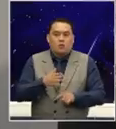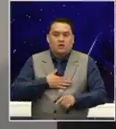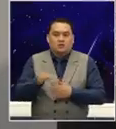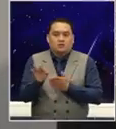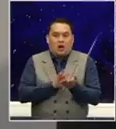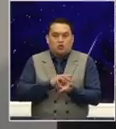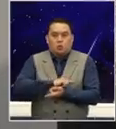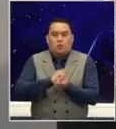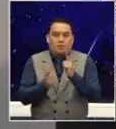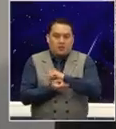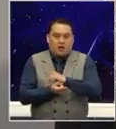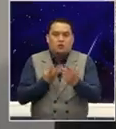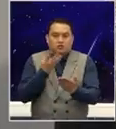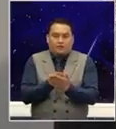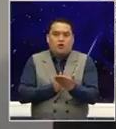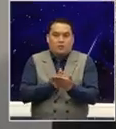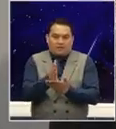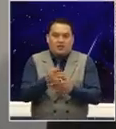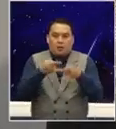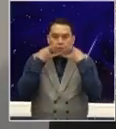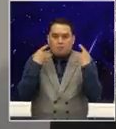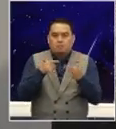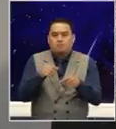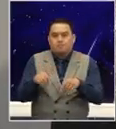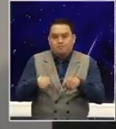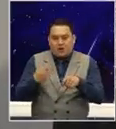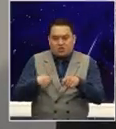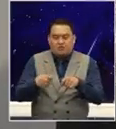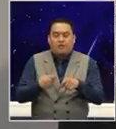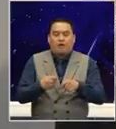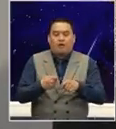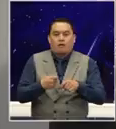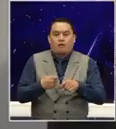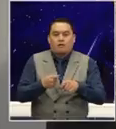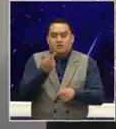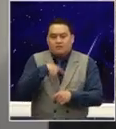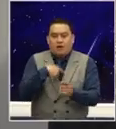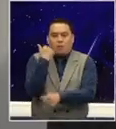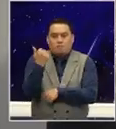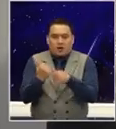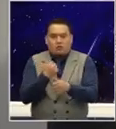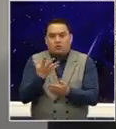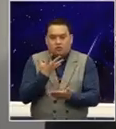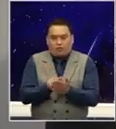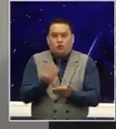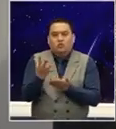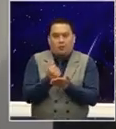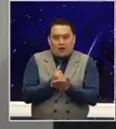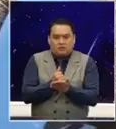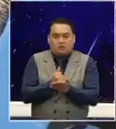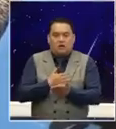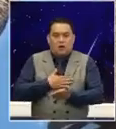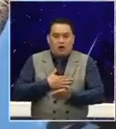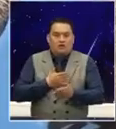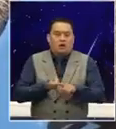сразу переключились на пошив масок. Все материалы свои, с нашего резерва, поэтому пока